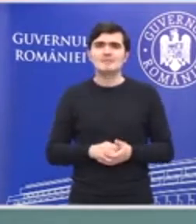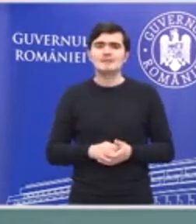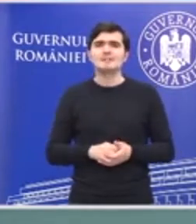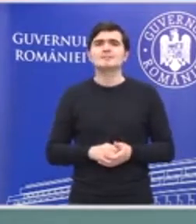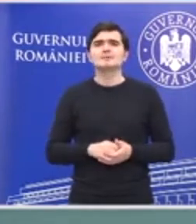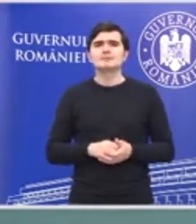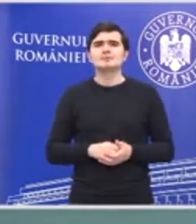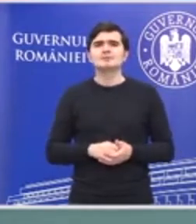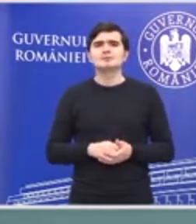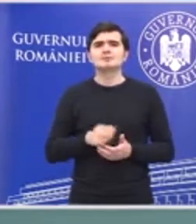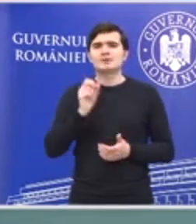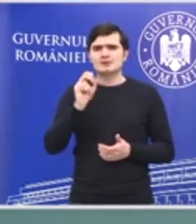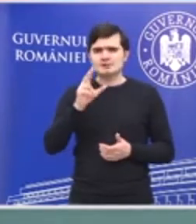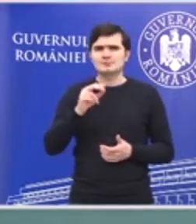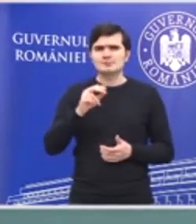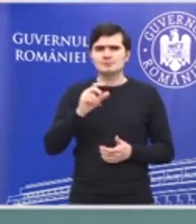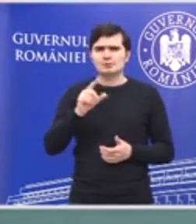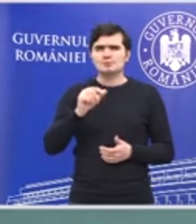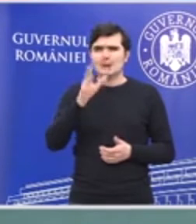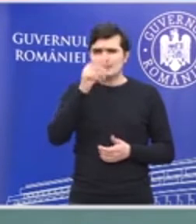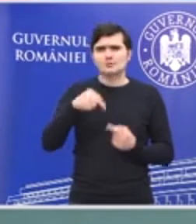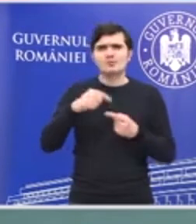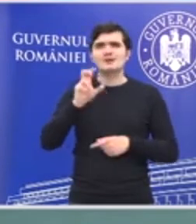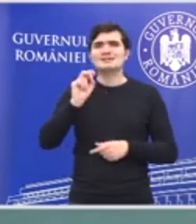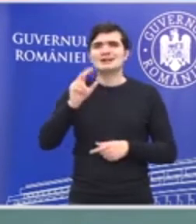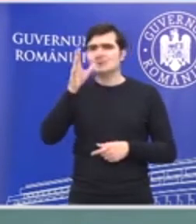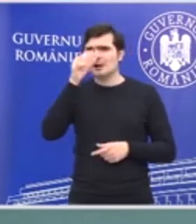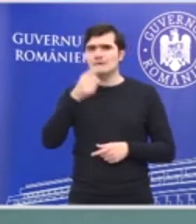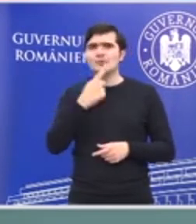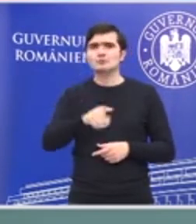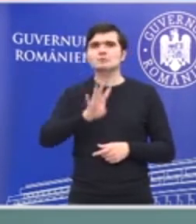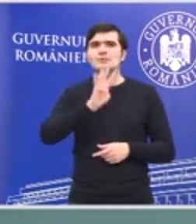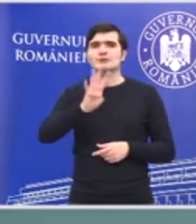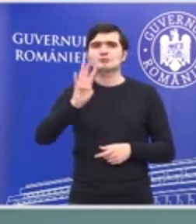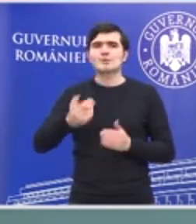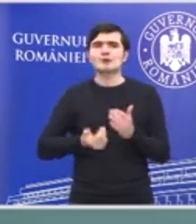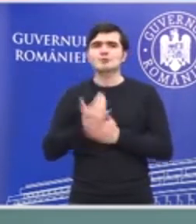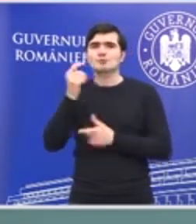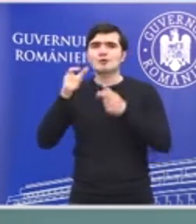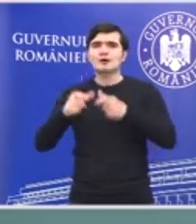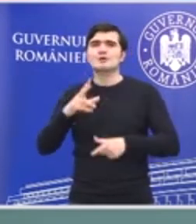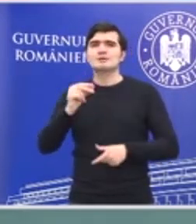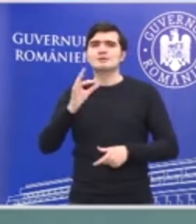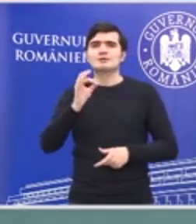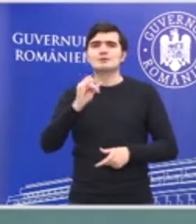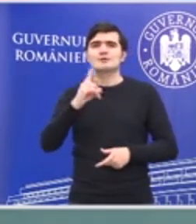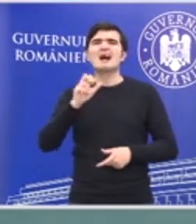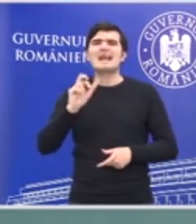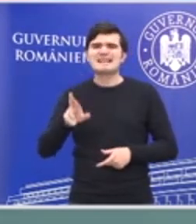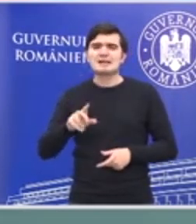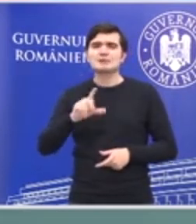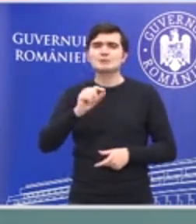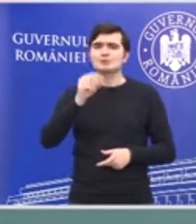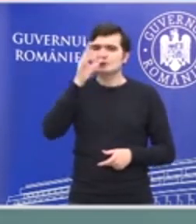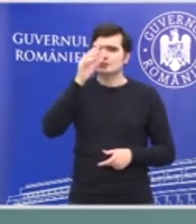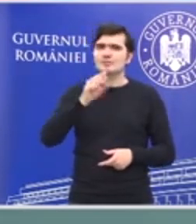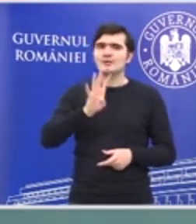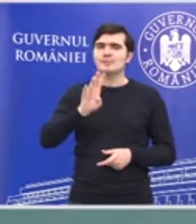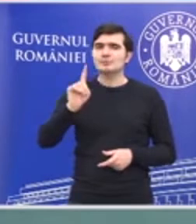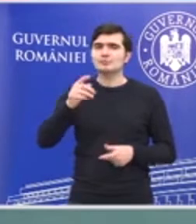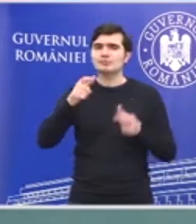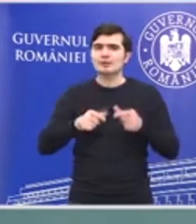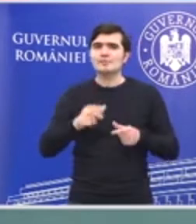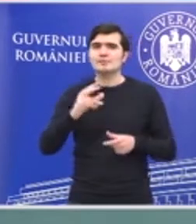aprilie, 12 aprilie, pe 13 aprilie 144 de cabinete cu Pfizer, pe 20 aprilie 41 de cabinete